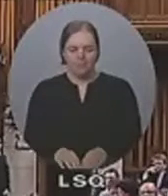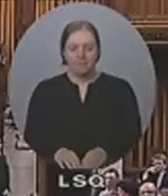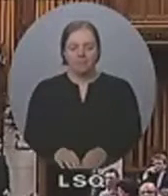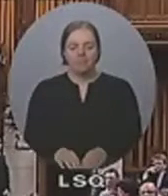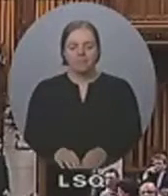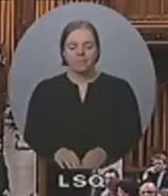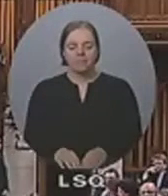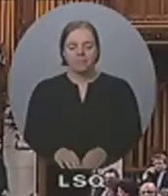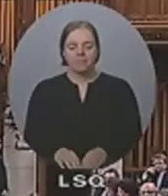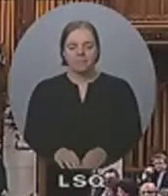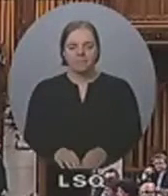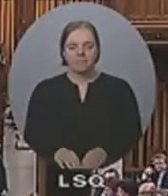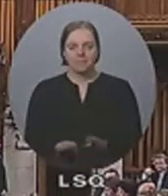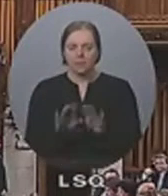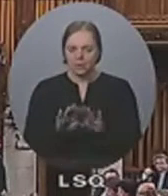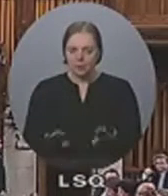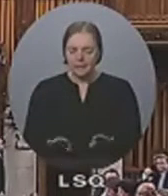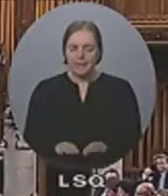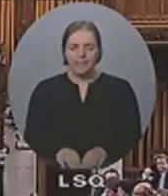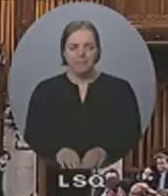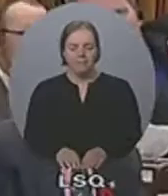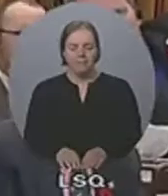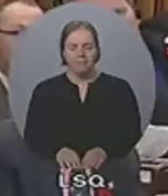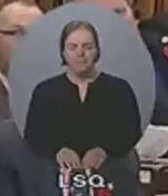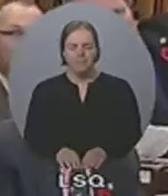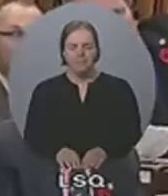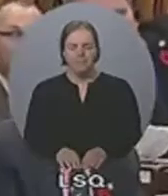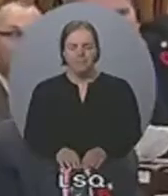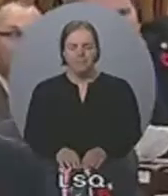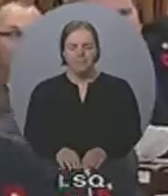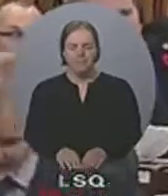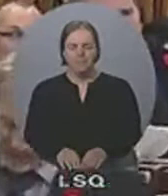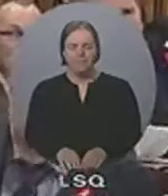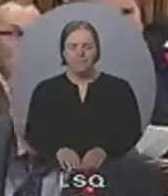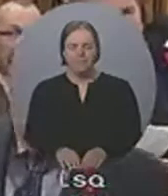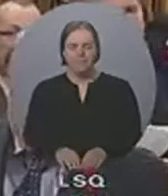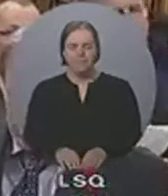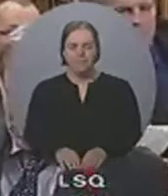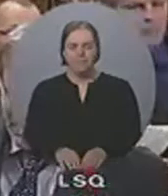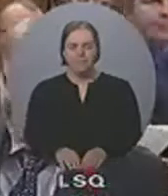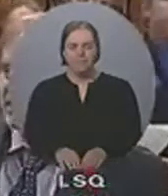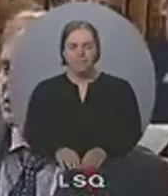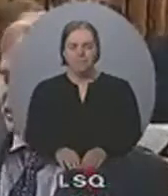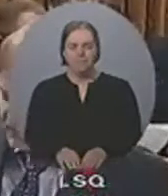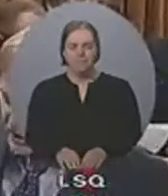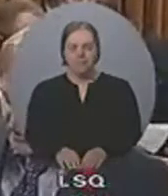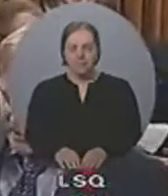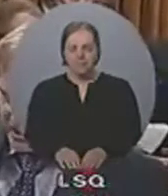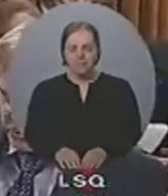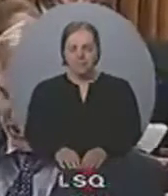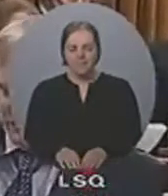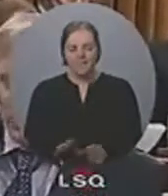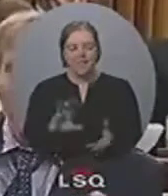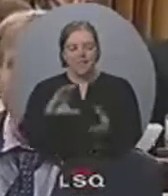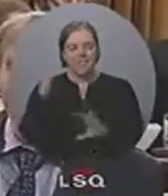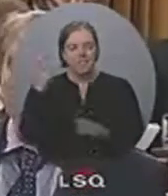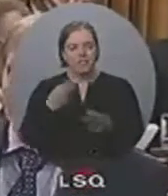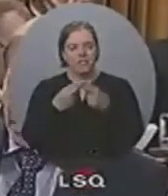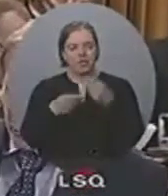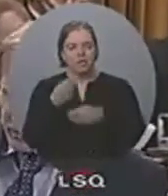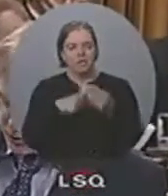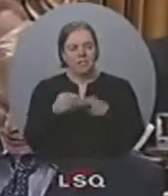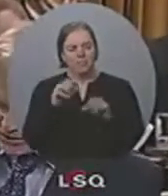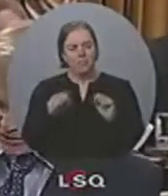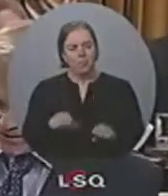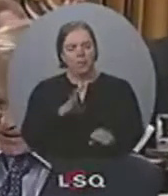Order. The honourable member for Burnaby, New Westminster. L'Europe est ébranlée par la menace d'une catastrophe économique qui pourrait avoir